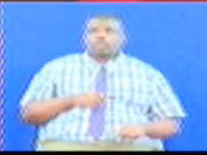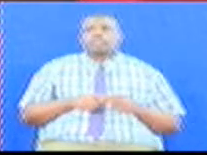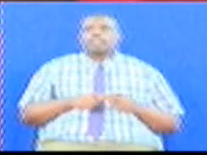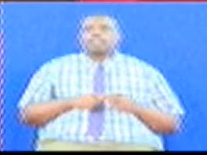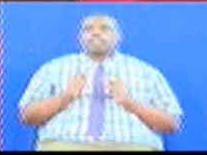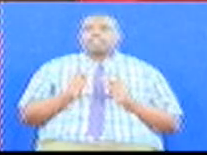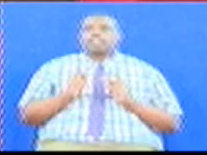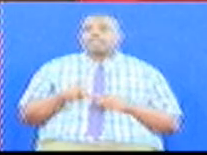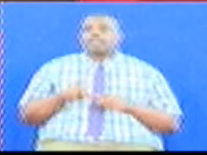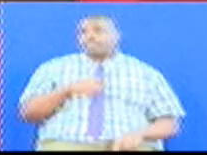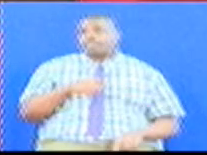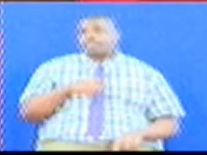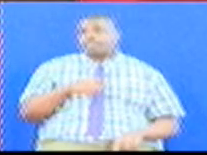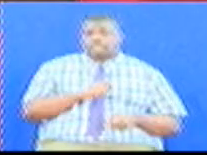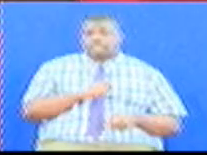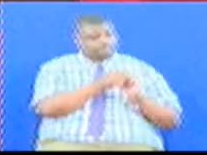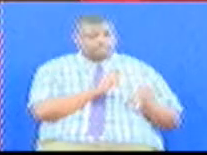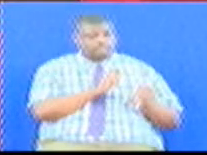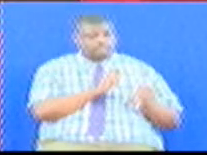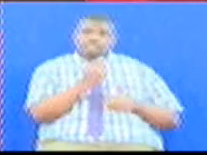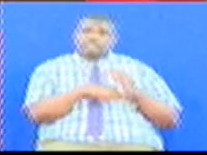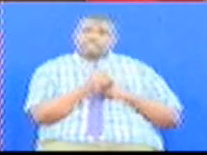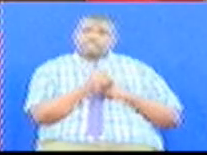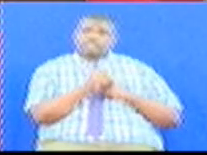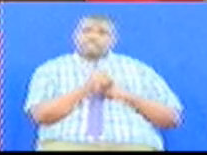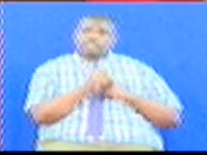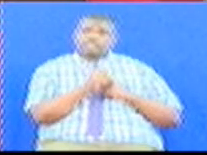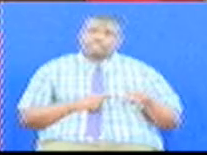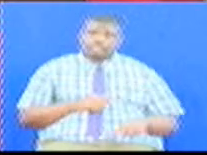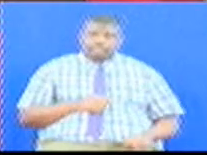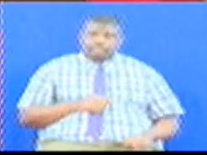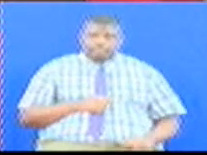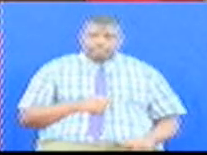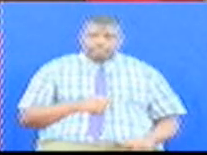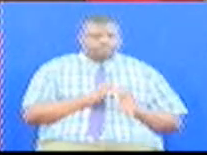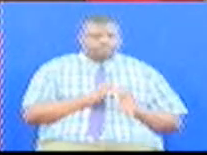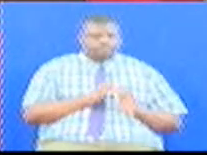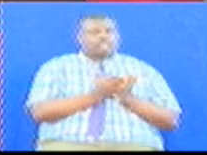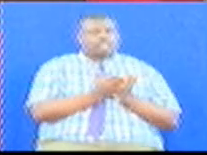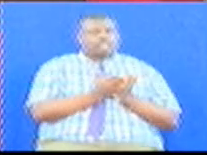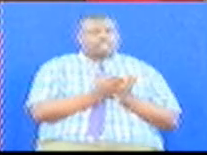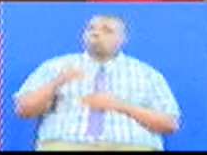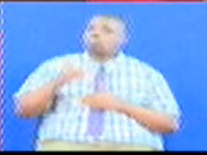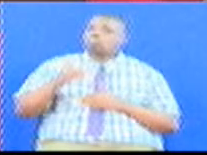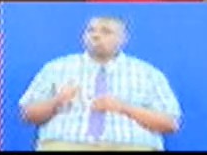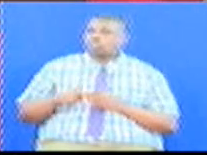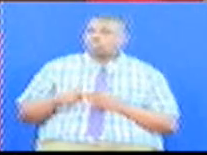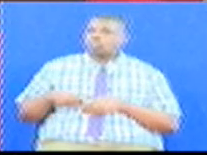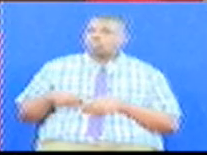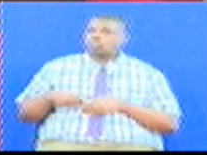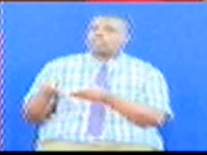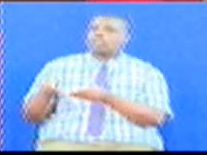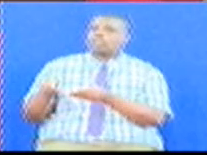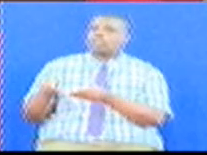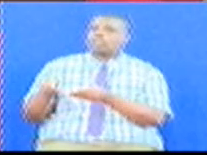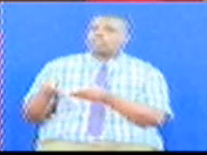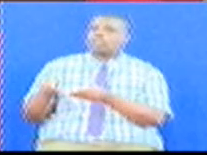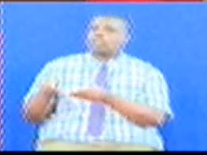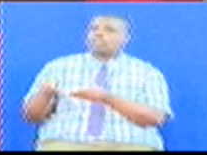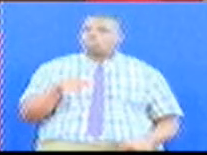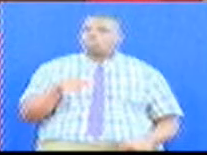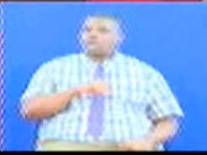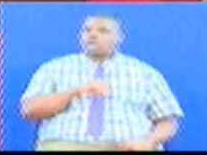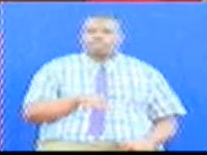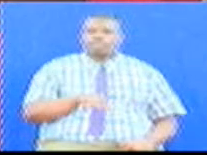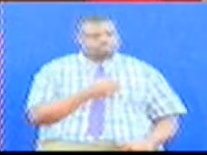kama nitakuwa nimekosea katika hili, kumbukumbu yangu inaonyesha kwamba kitabu cha mwisho cha kutolewa cha revision ya sheria ilikuwa ni mwaka